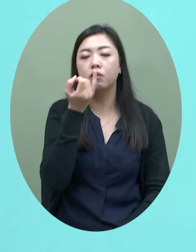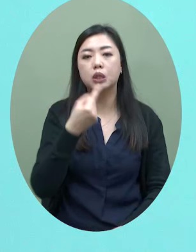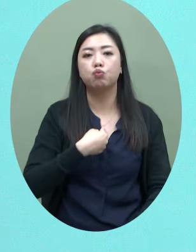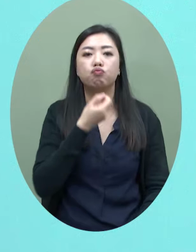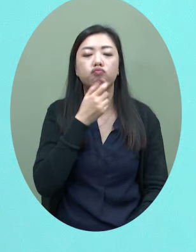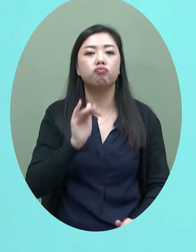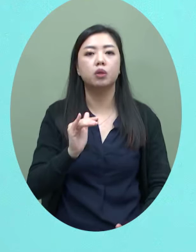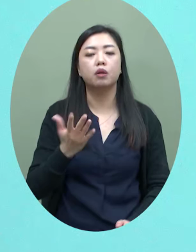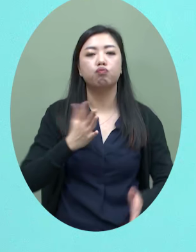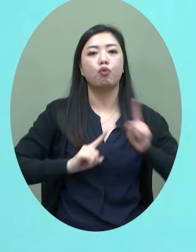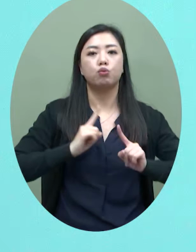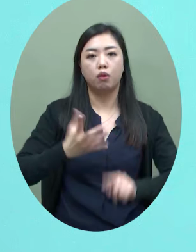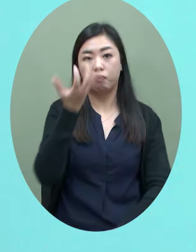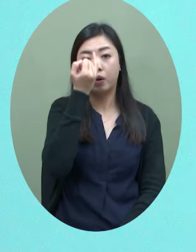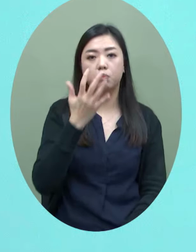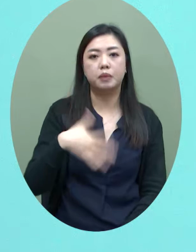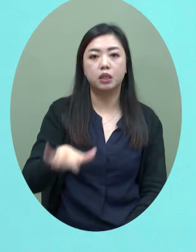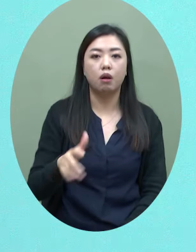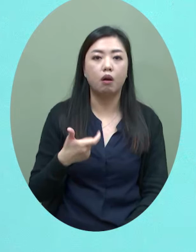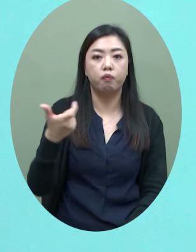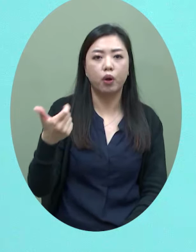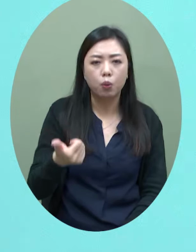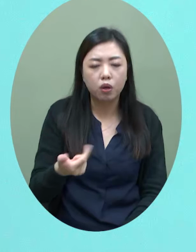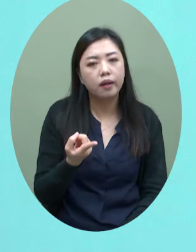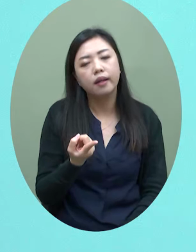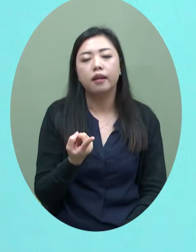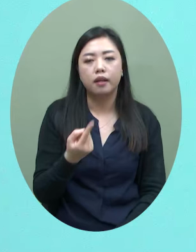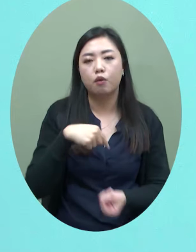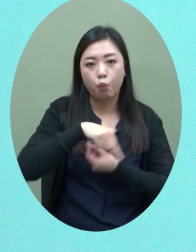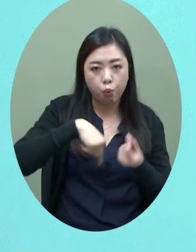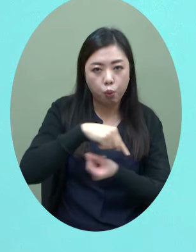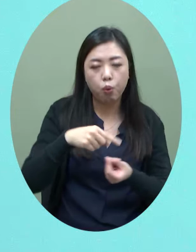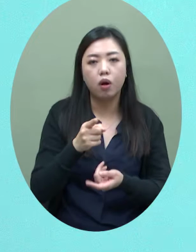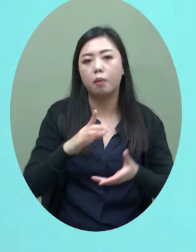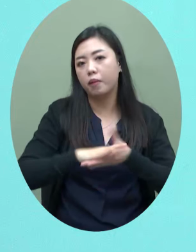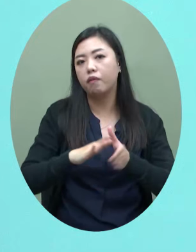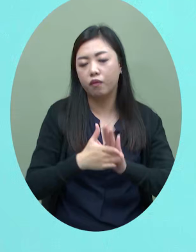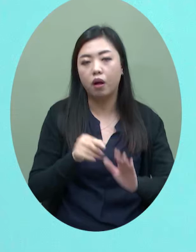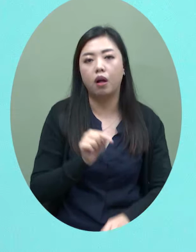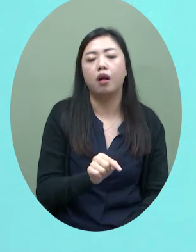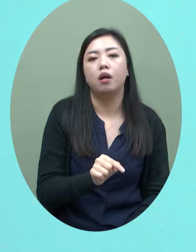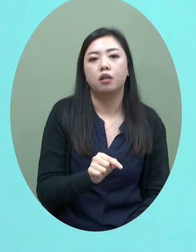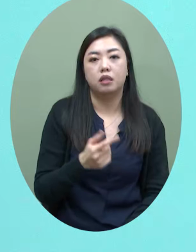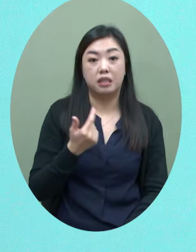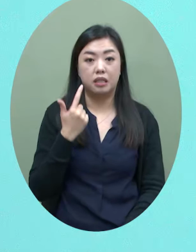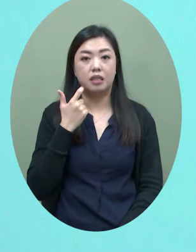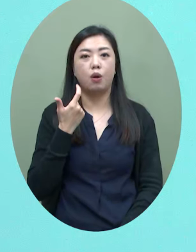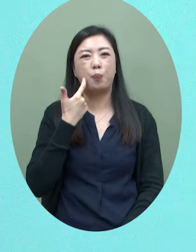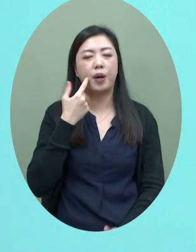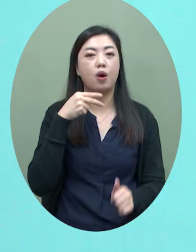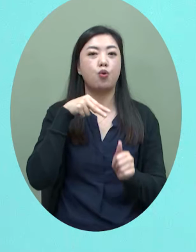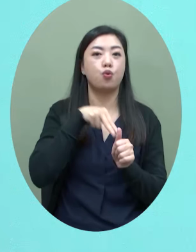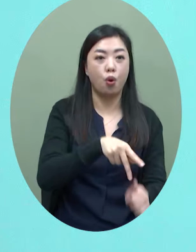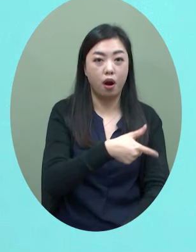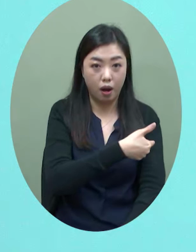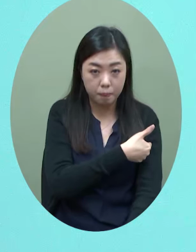嘅。咁所以喺咁嘅社會嘅氛圍啦嚇，或者係文化之下，強制去打針會唔會